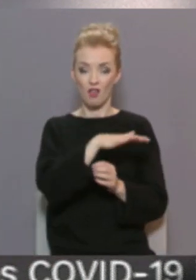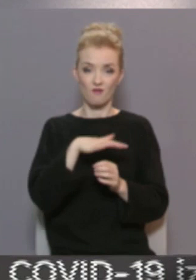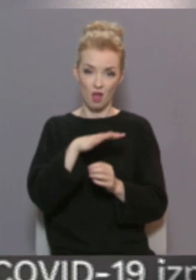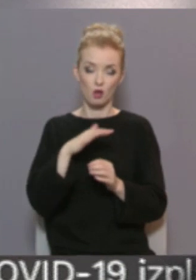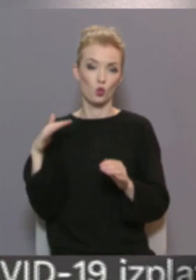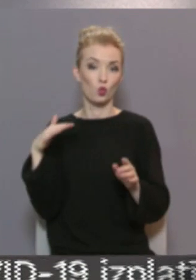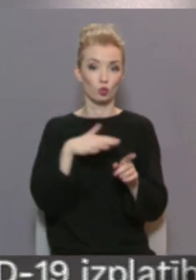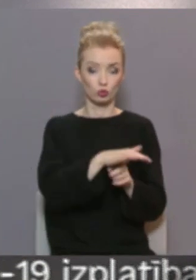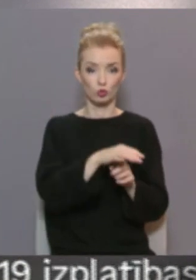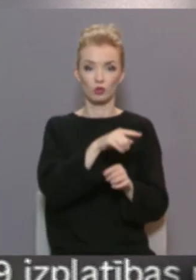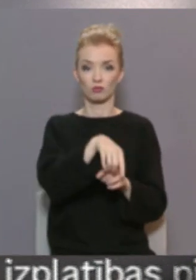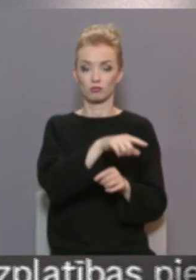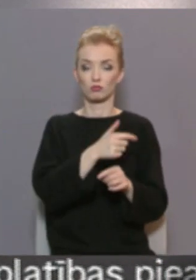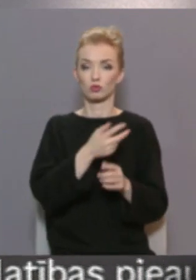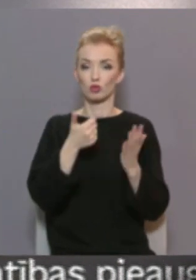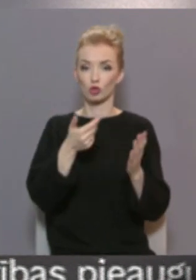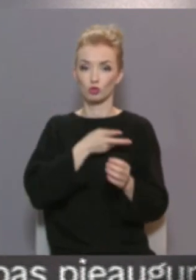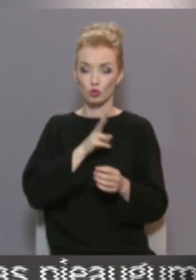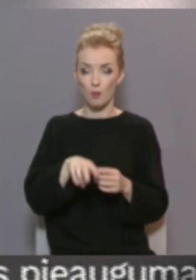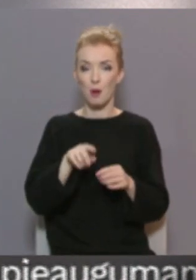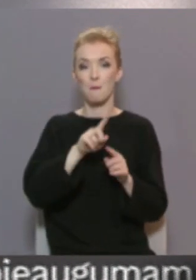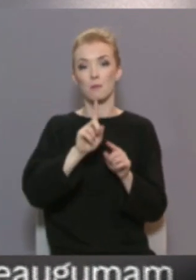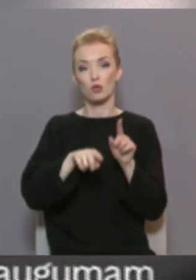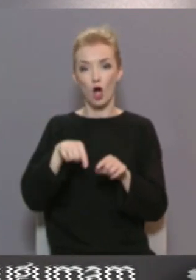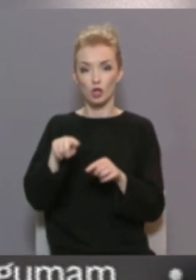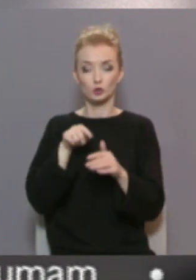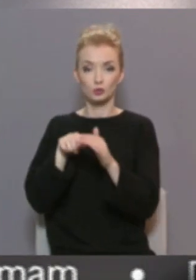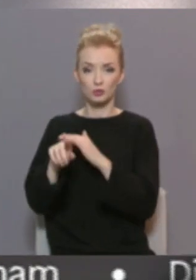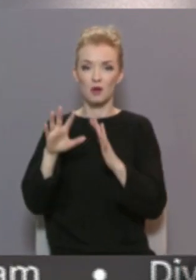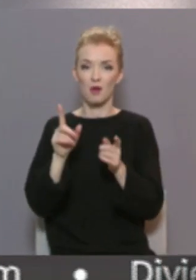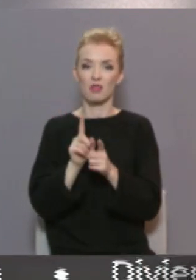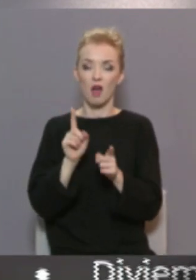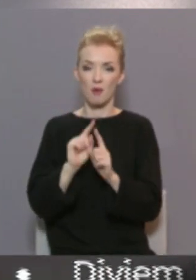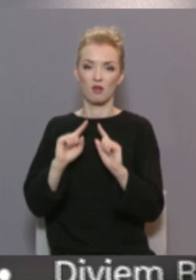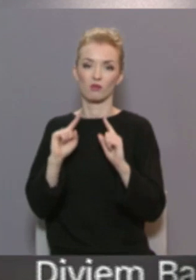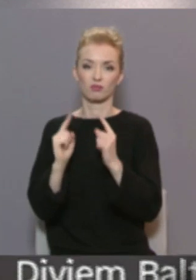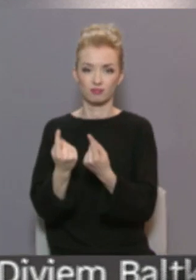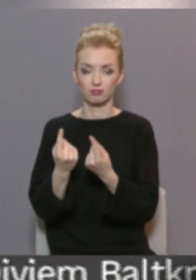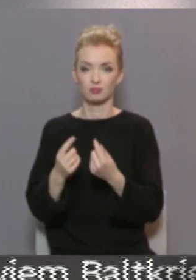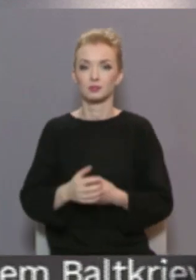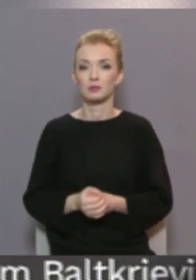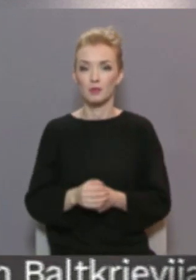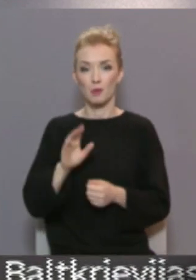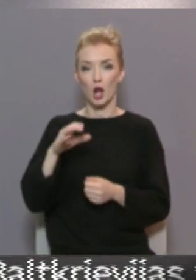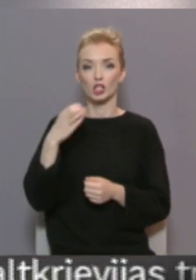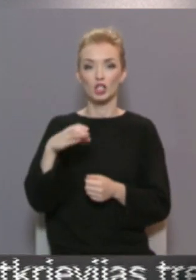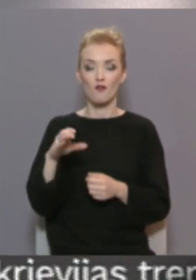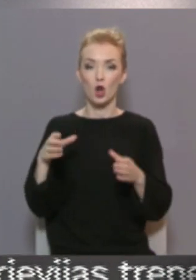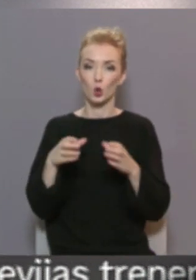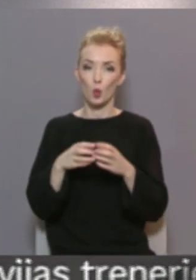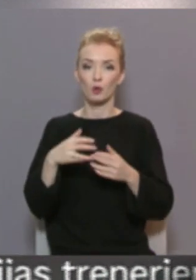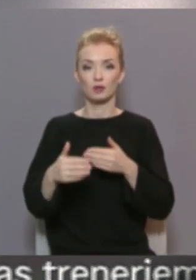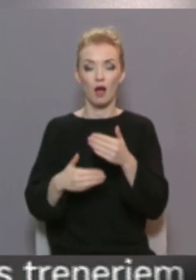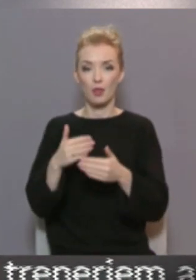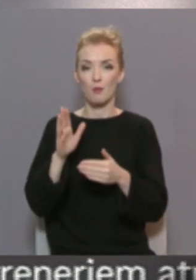tās dalībnieki. Pārējiem izdevās izlausties, bet vēlāk viņi tika sazāļoti un sagūstīti. Par Čevera grupas gaitām var uzzināt